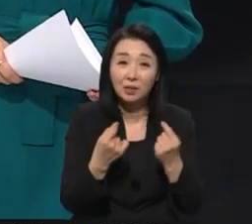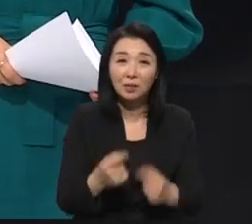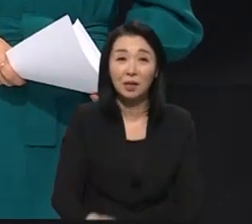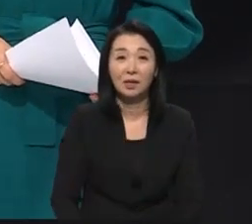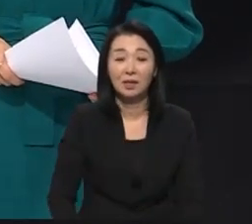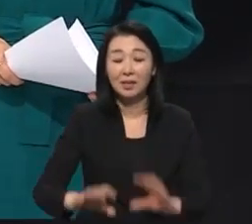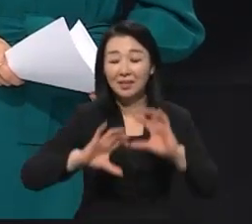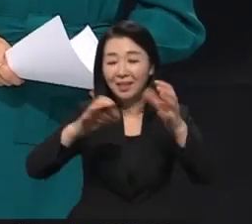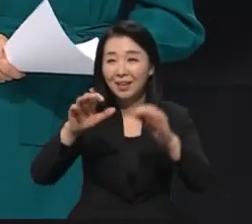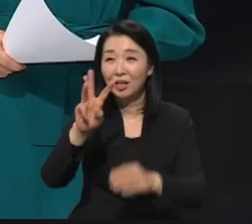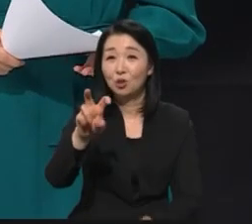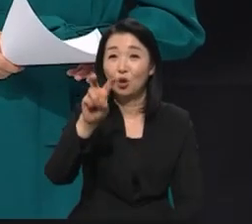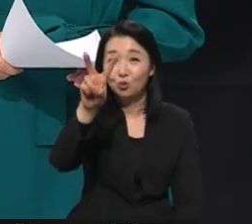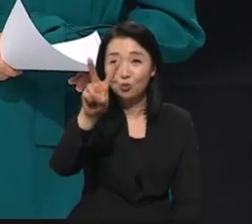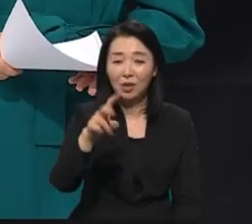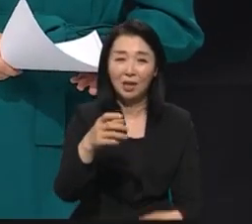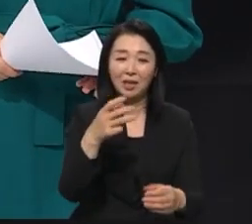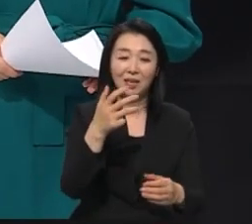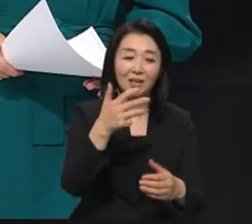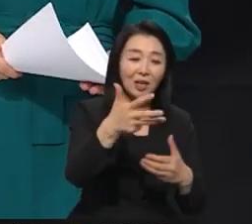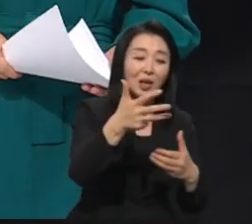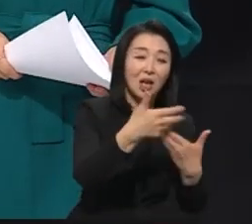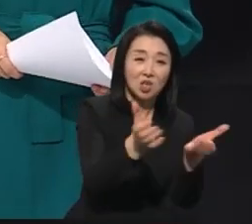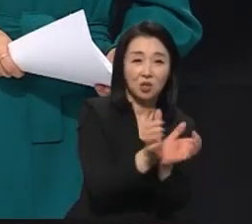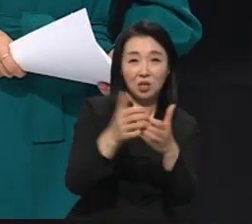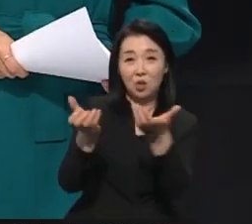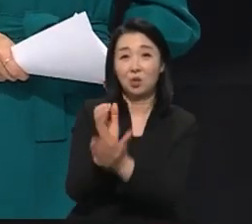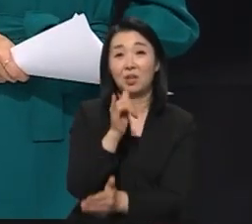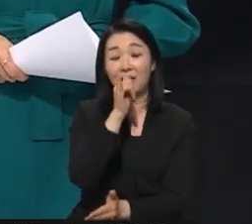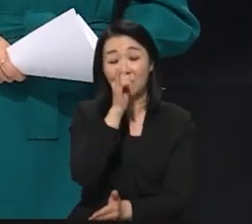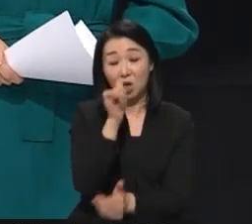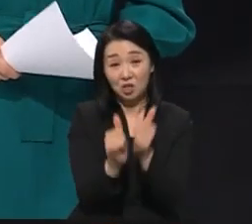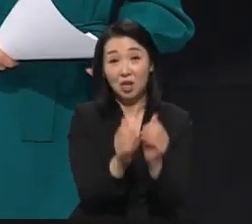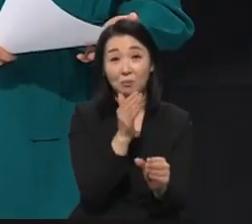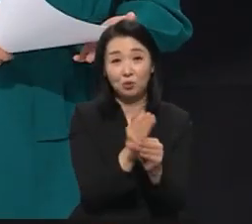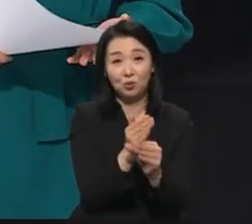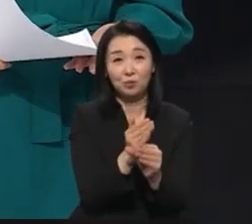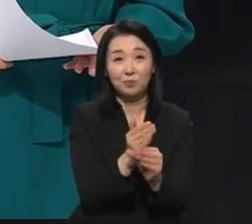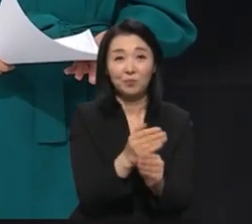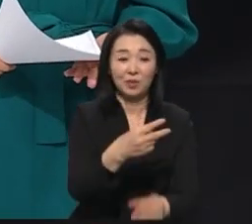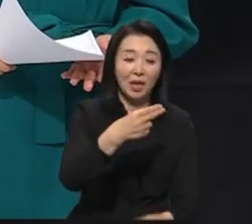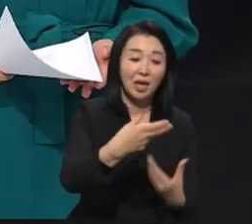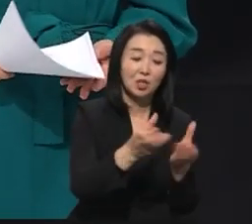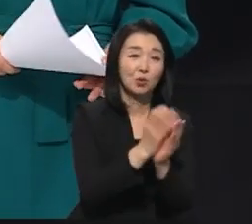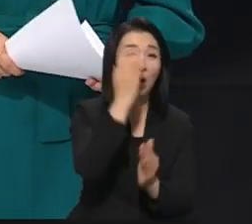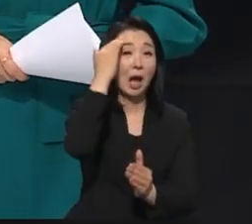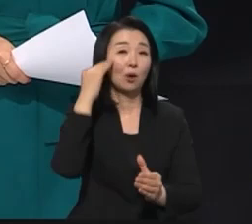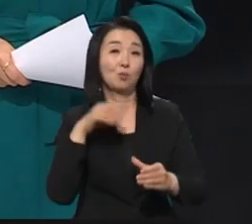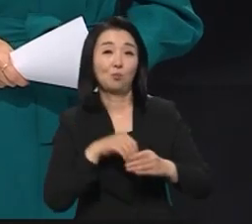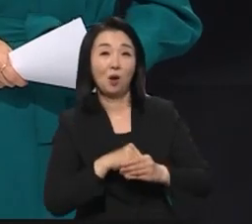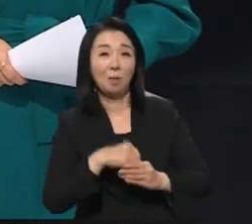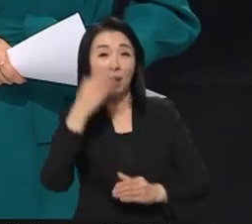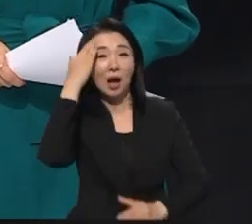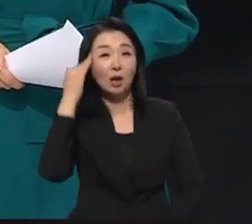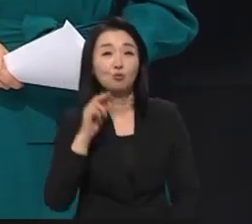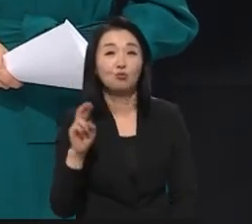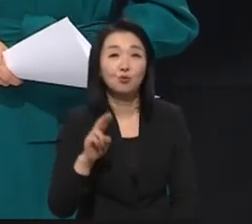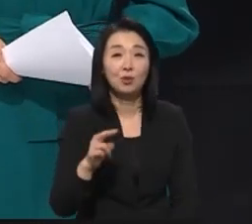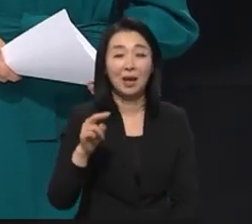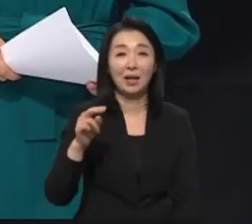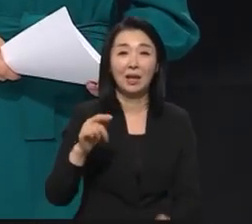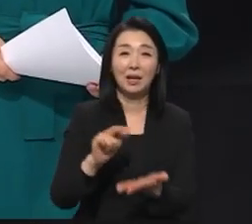32개 나라들이 8개 조로 나뉘어 조별리그가 틀어지는 가운데 h조에 속한 우리나라는 우루과이와